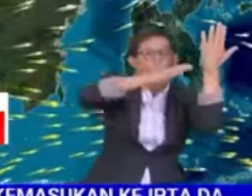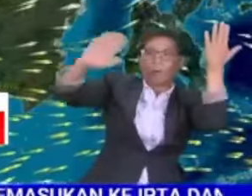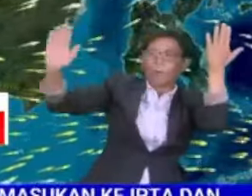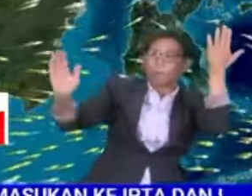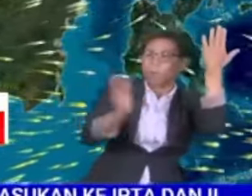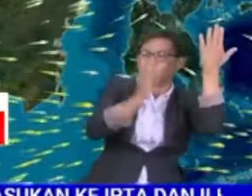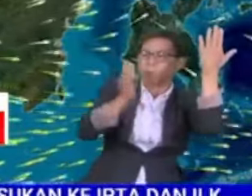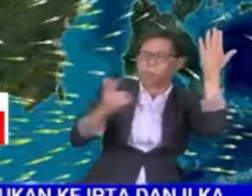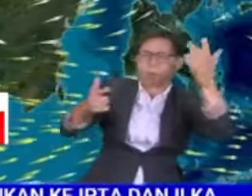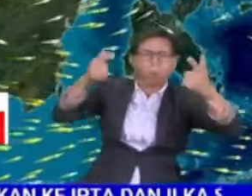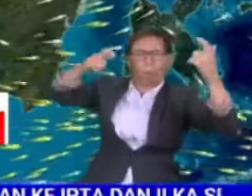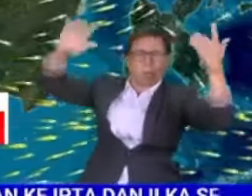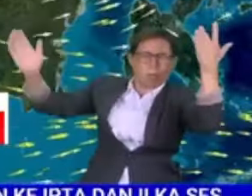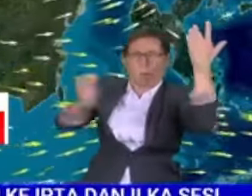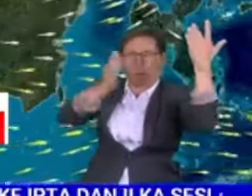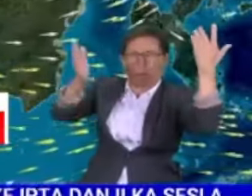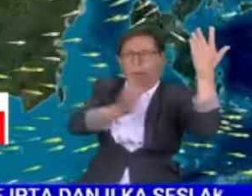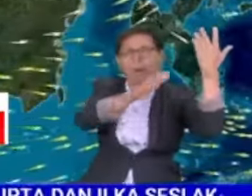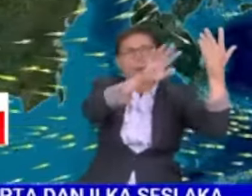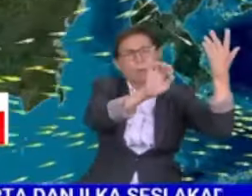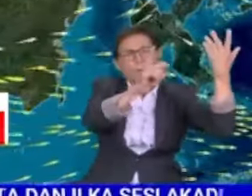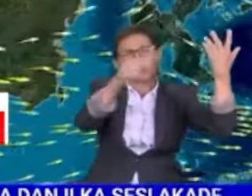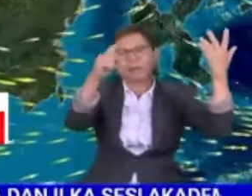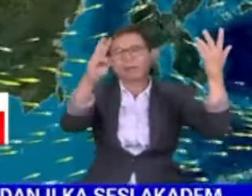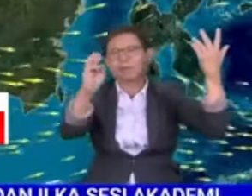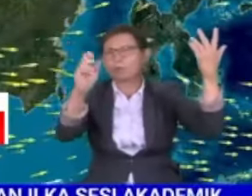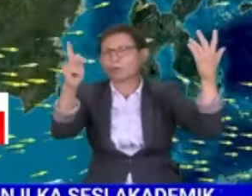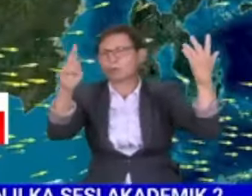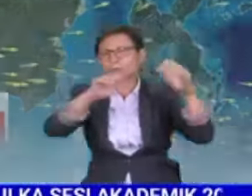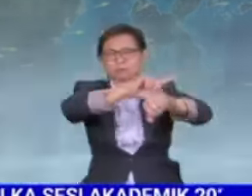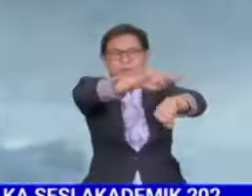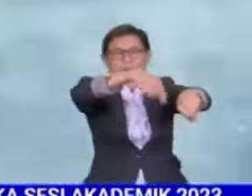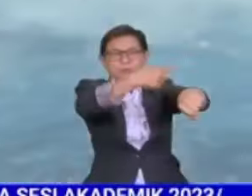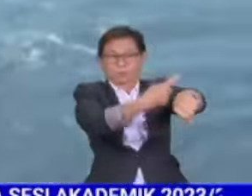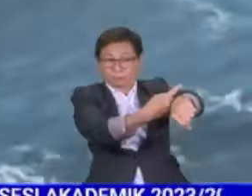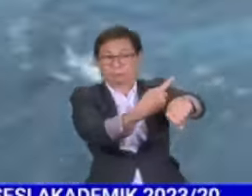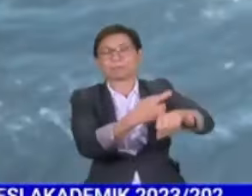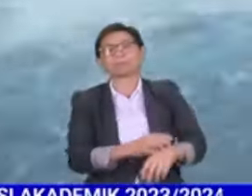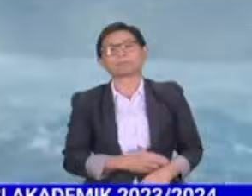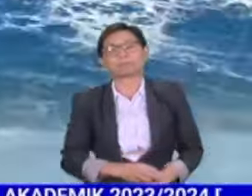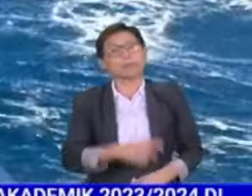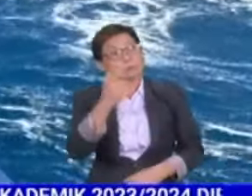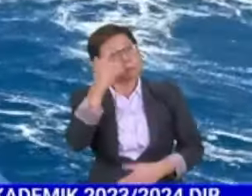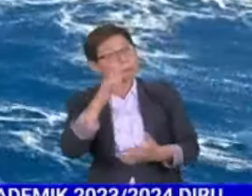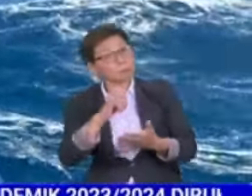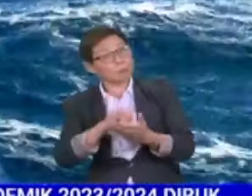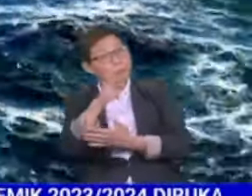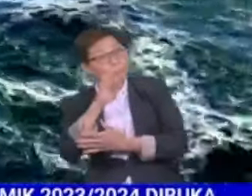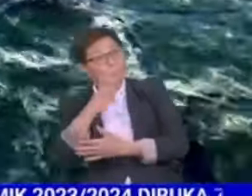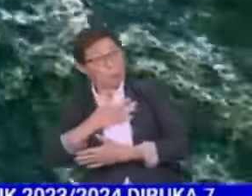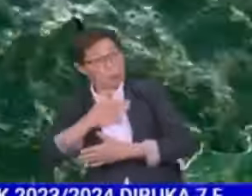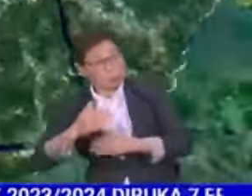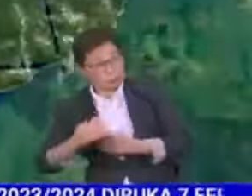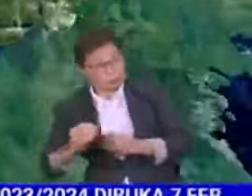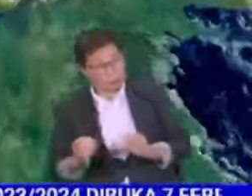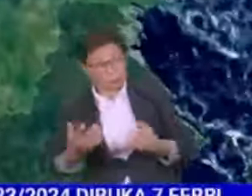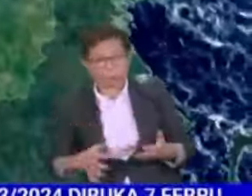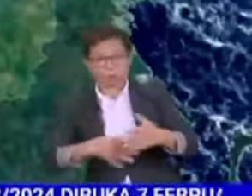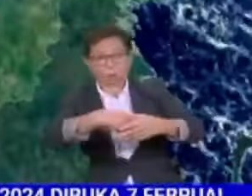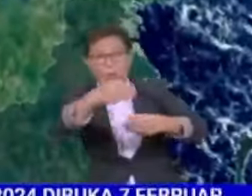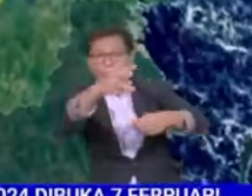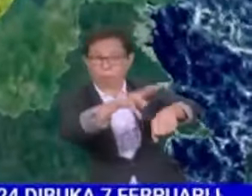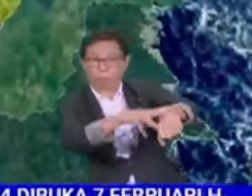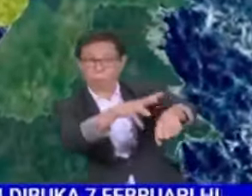yang agak kencang sekitar 40 hingga 60 km sejam. Oleh yang demikian, Met Malaysia telah pun